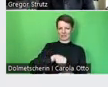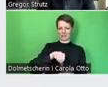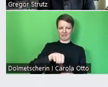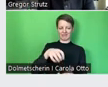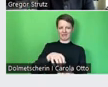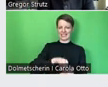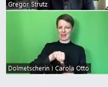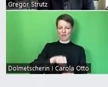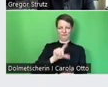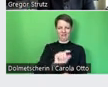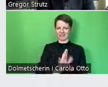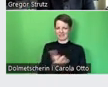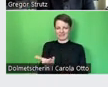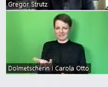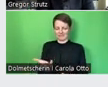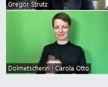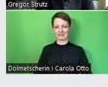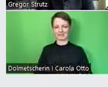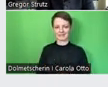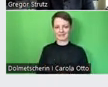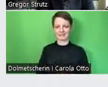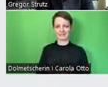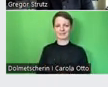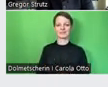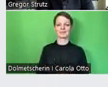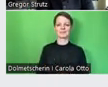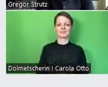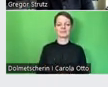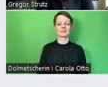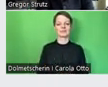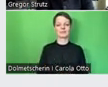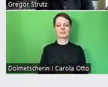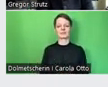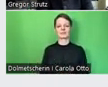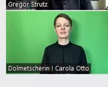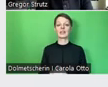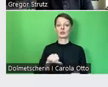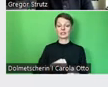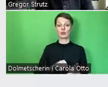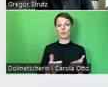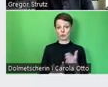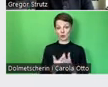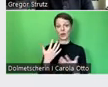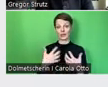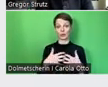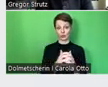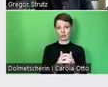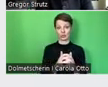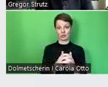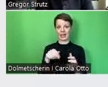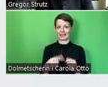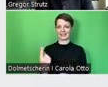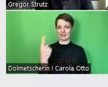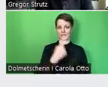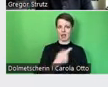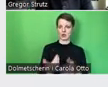EU? Letzten Endes ist es ja, sozusagen ein neu gegründetes Zentrum, was in diesem Jahr erst